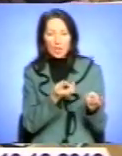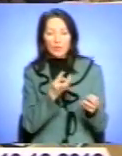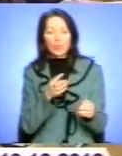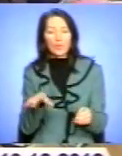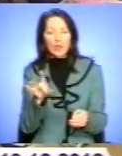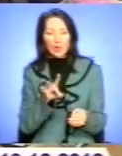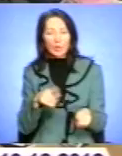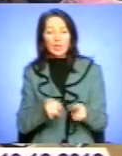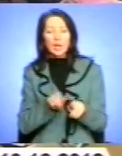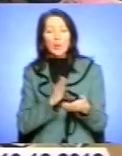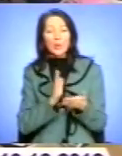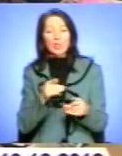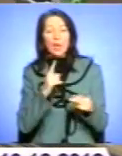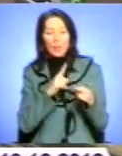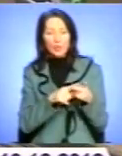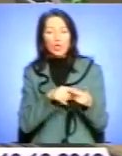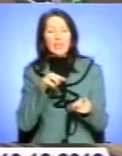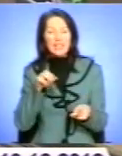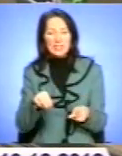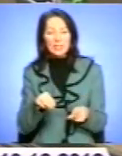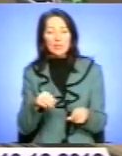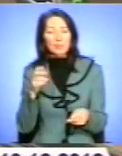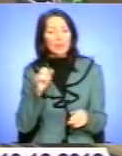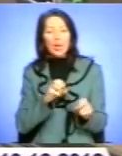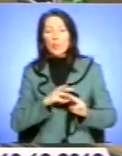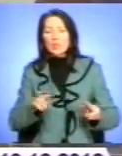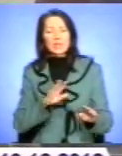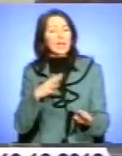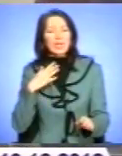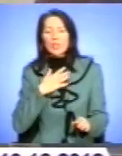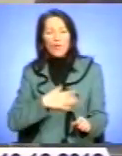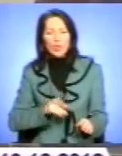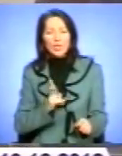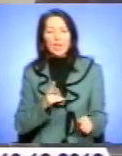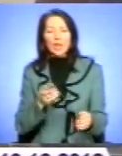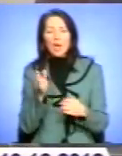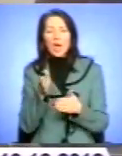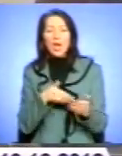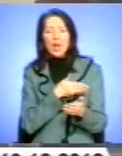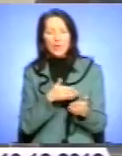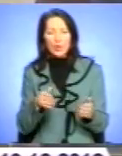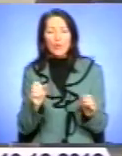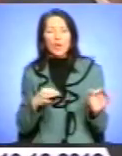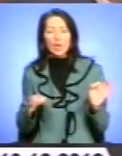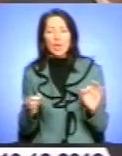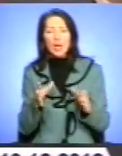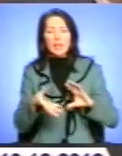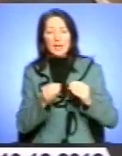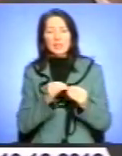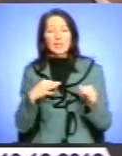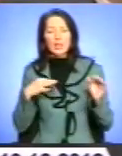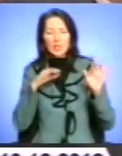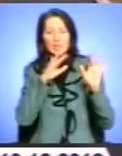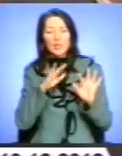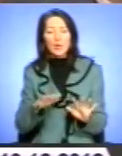Прем'єр не задоволений, як чиновники Київської області долають наслідки зимової негоди. Каже, в Україні нове лихо, сильні морози. Тоді тонни снігу повалили